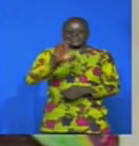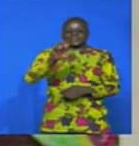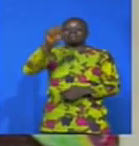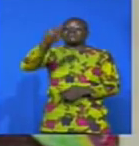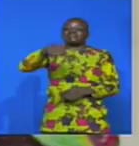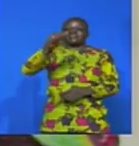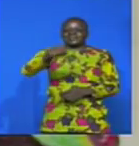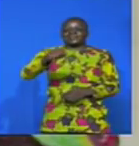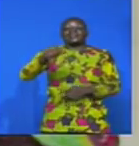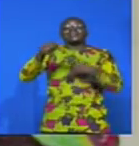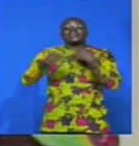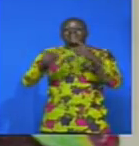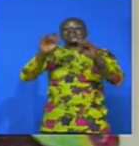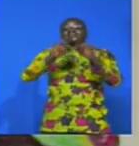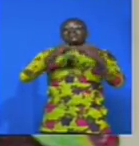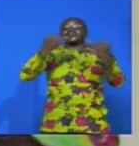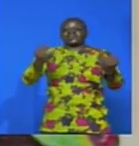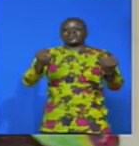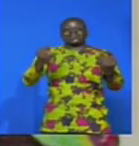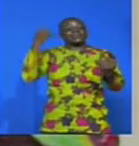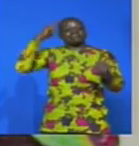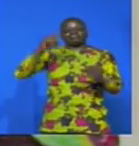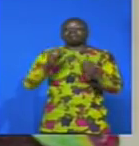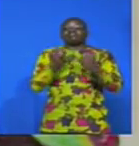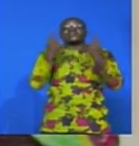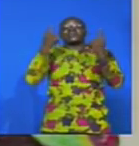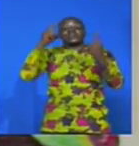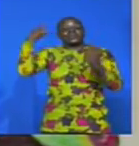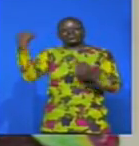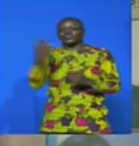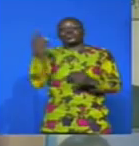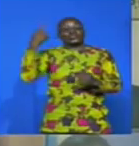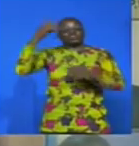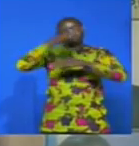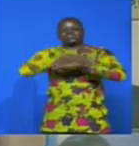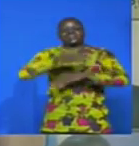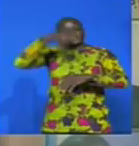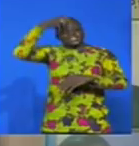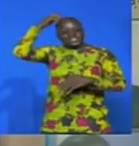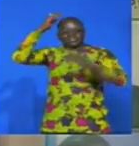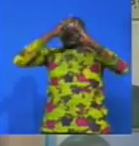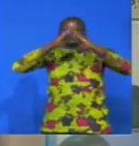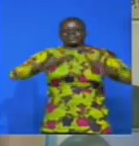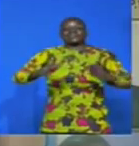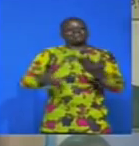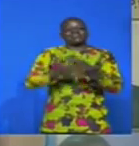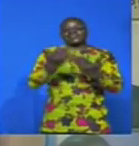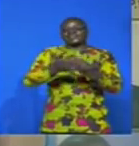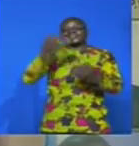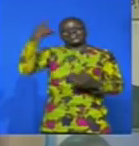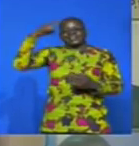titre notre confrère, Zef sans surprise toujours maître de la tanière. En français facile, détaille le